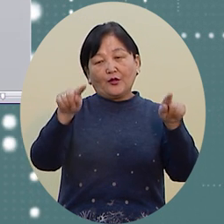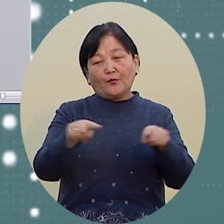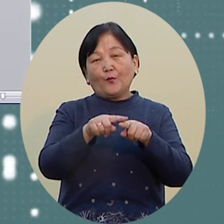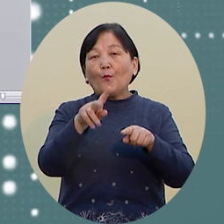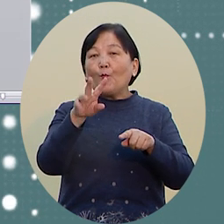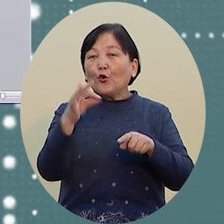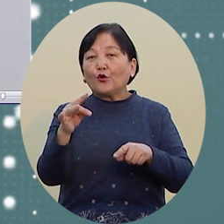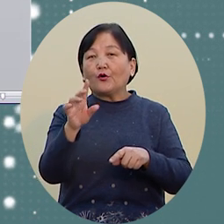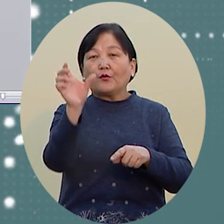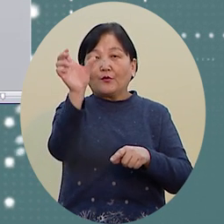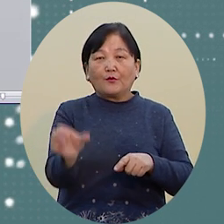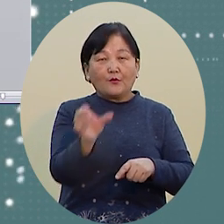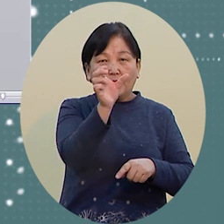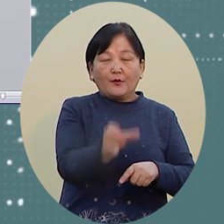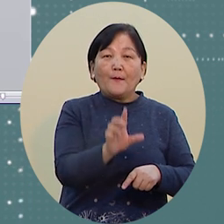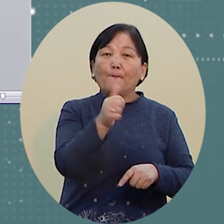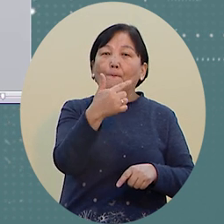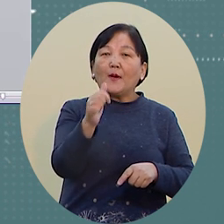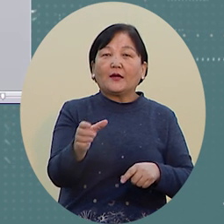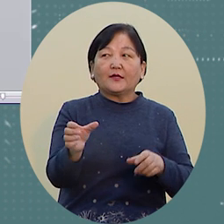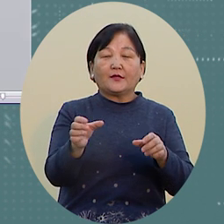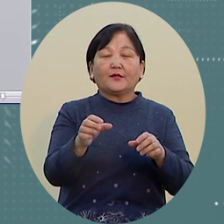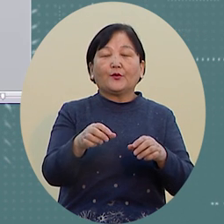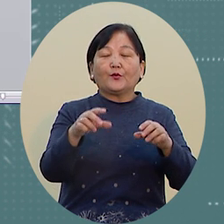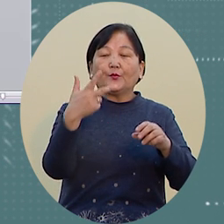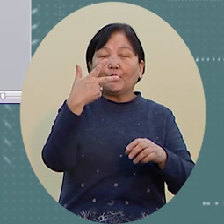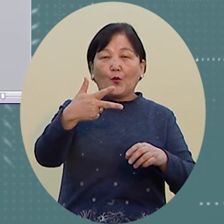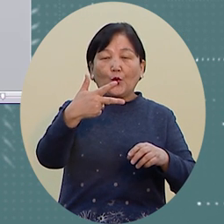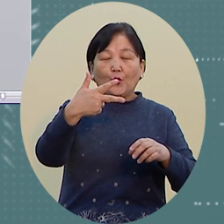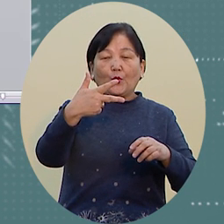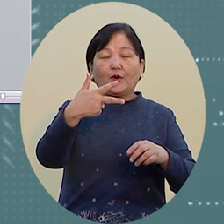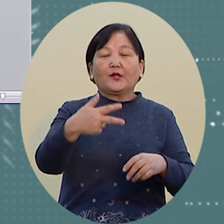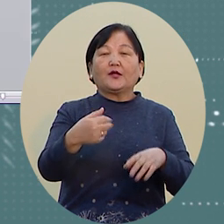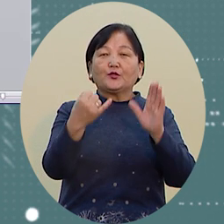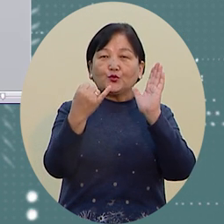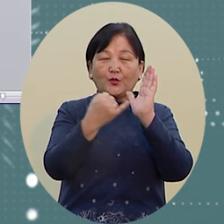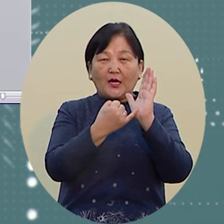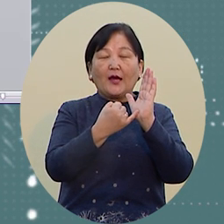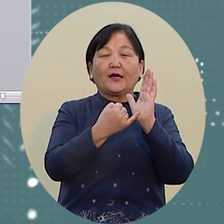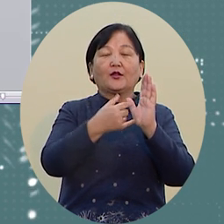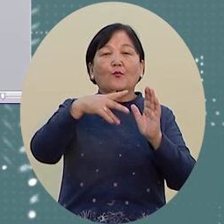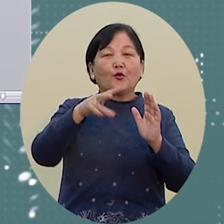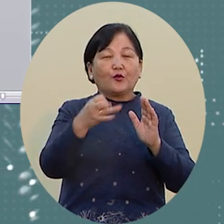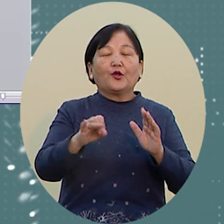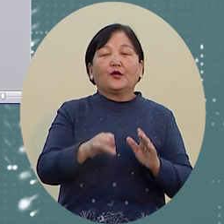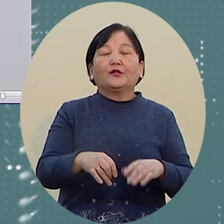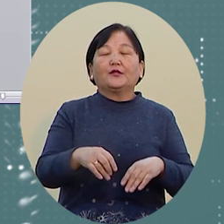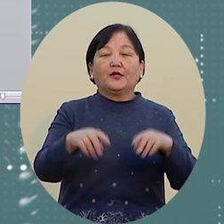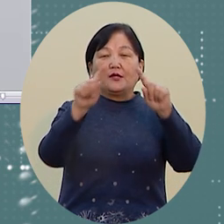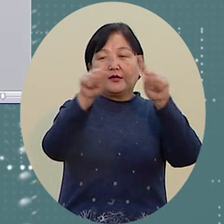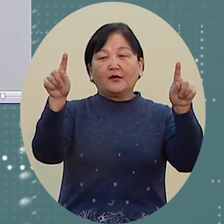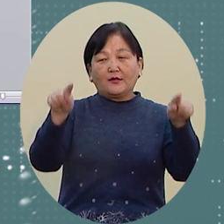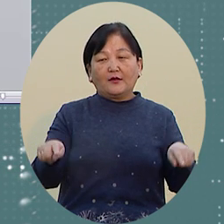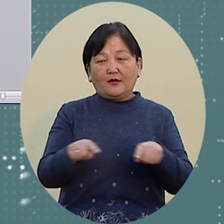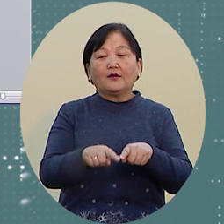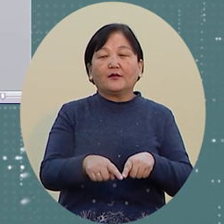болохороо 3 багнтай за тэгээд 6 мөртэй ийм хүснэгтийг үсгэрээ хөтөдөө